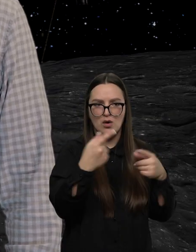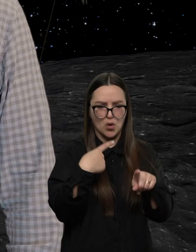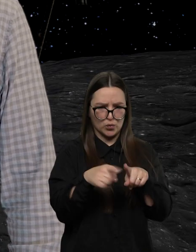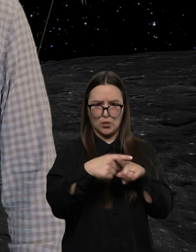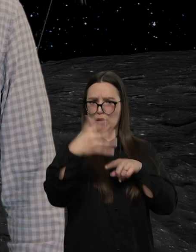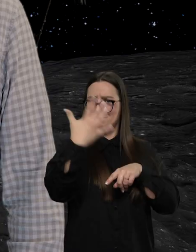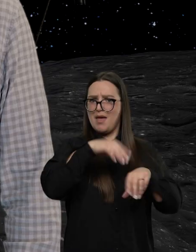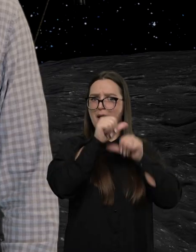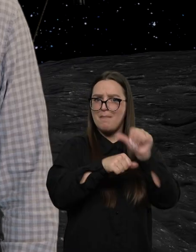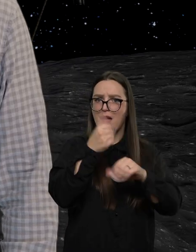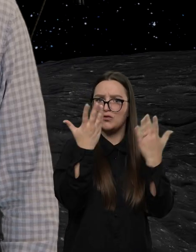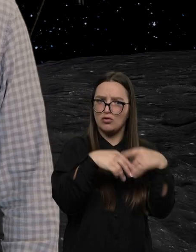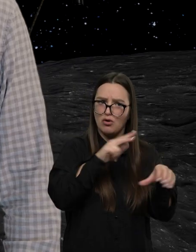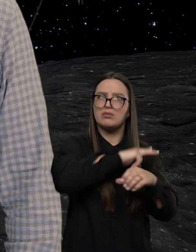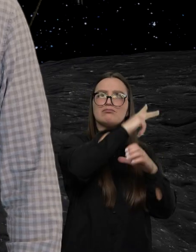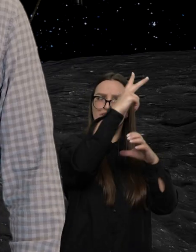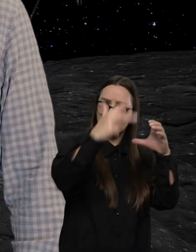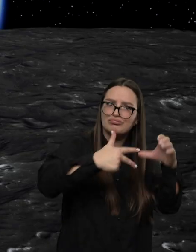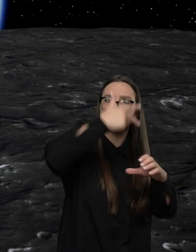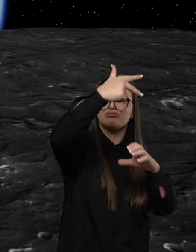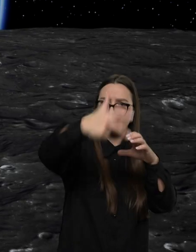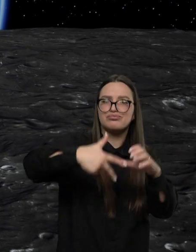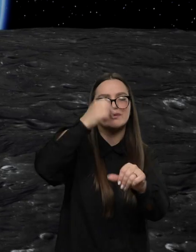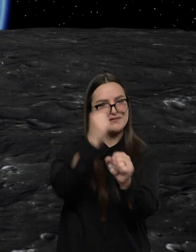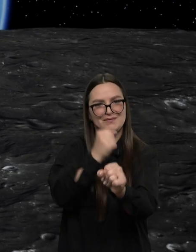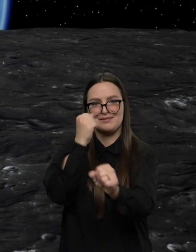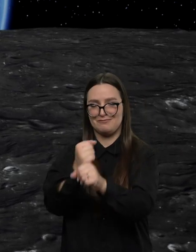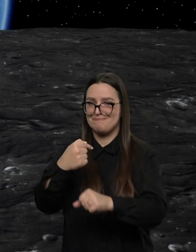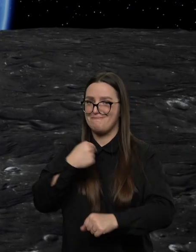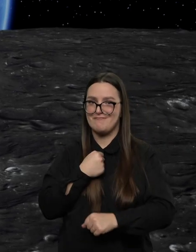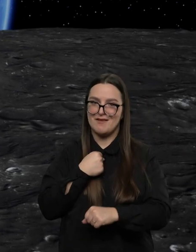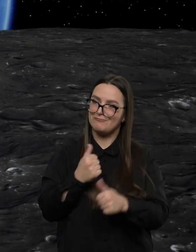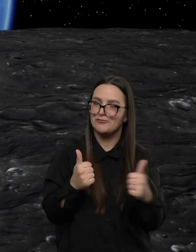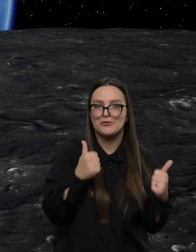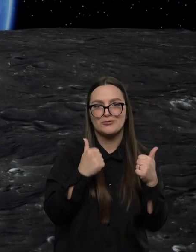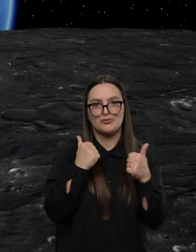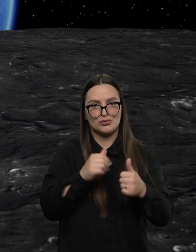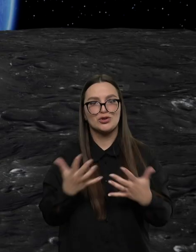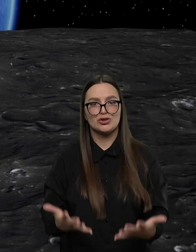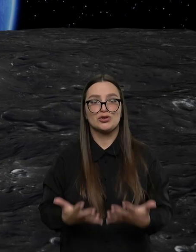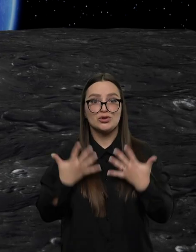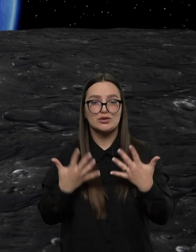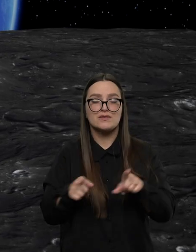netoli 50 metų skrenda ir dirba. Tai mums tas labai gerai, mes gaunam daug